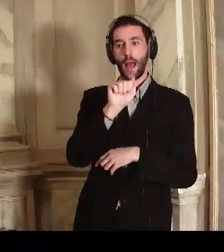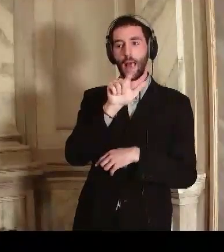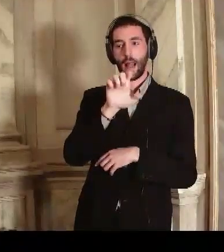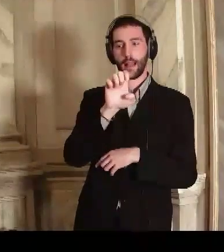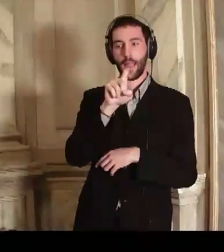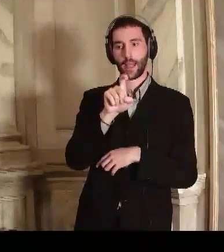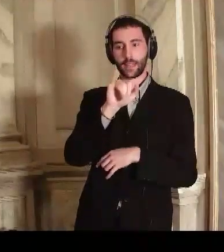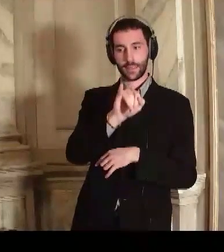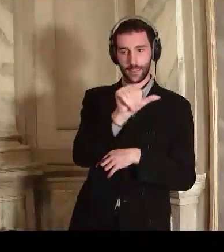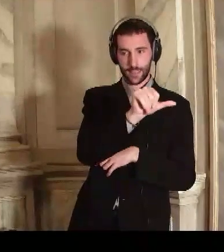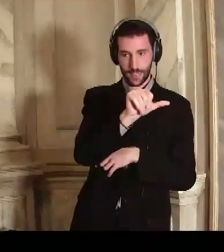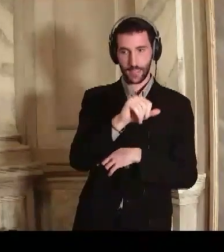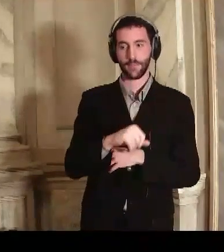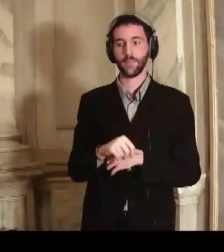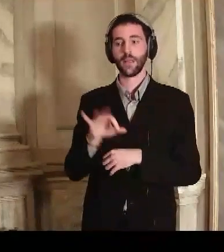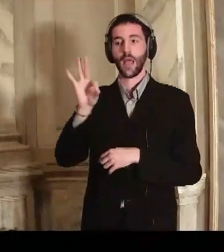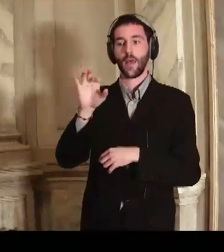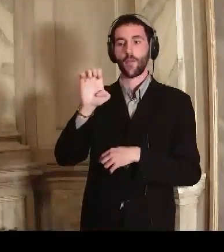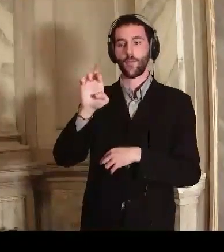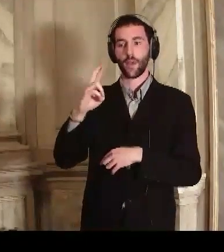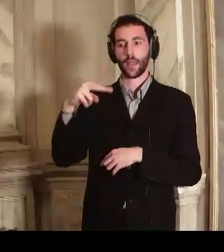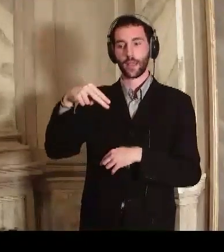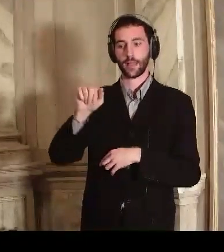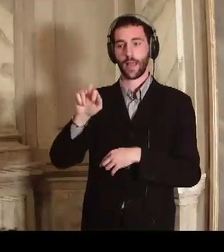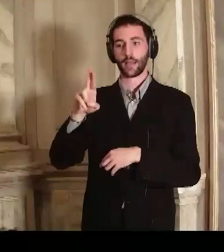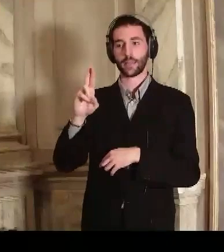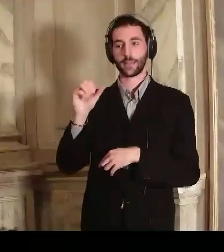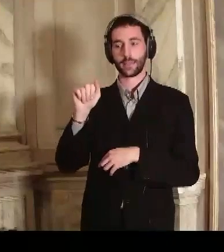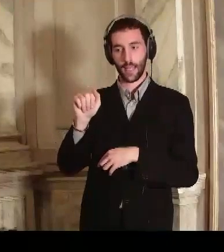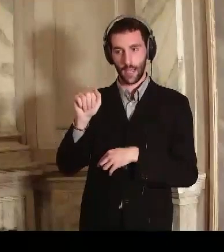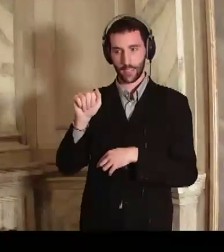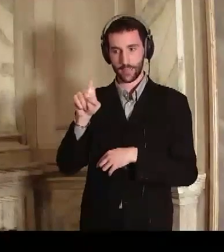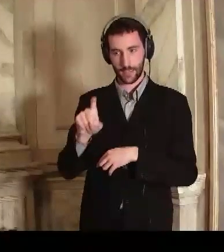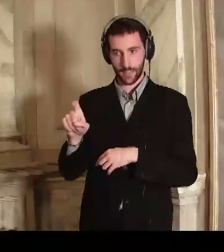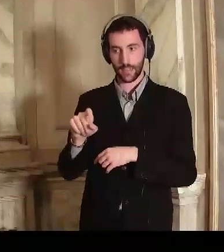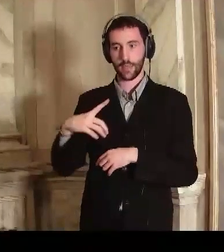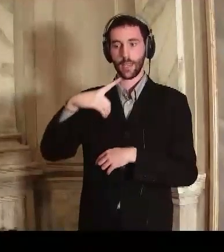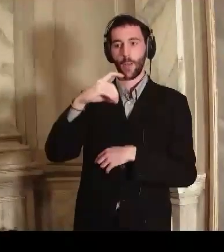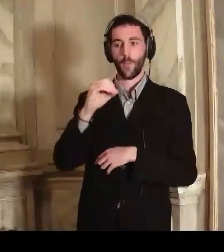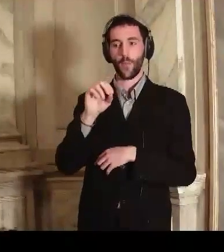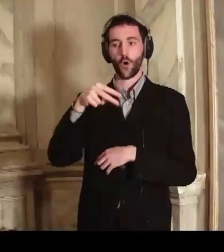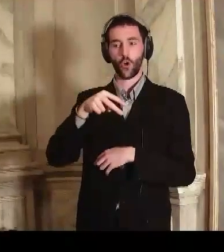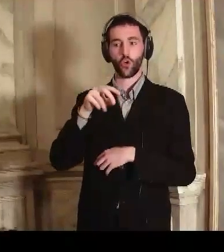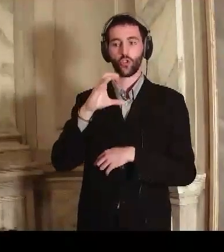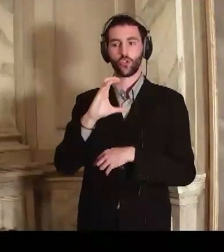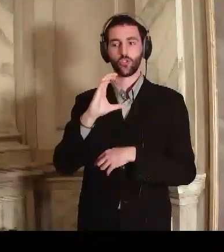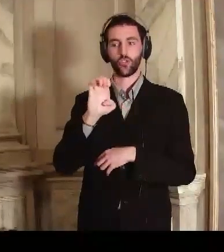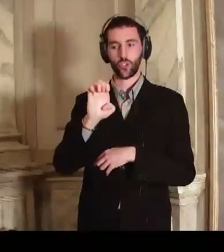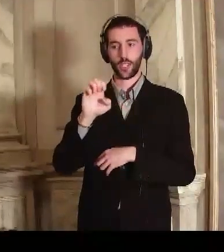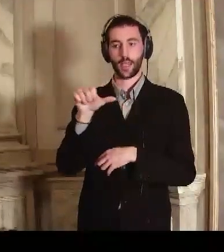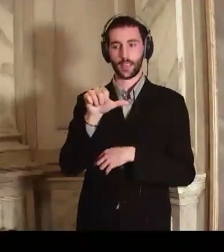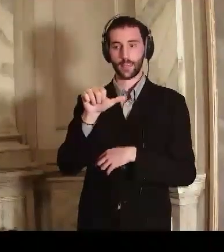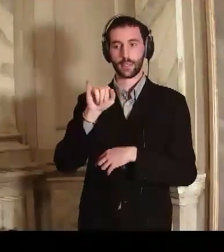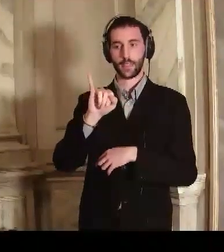Sidi Larbisher qui condivideranno il proprio lavoro strabiliante in un programma in 4 parti che include la prima mondiale del